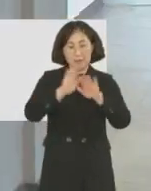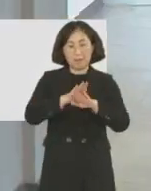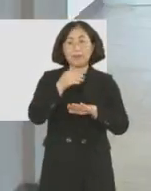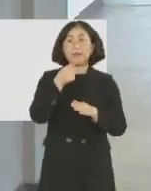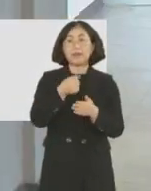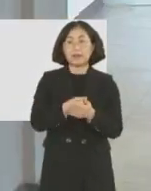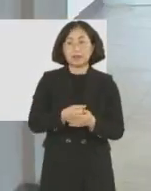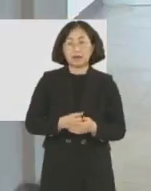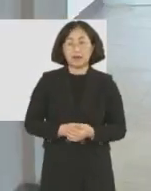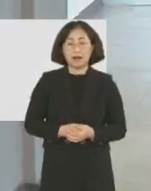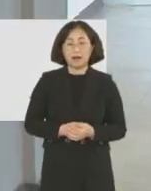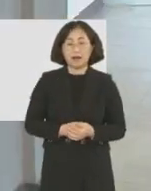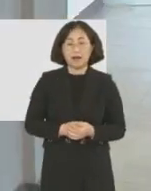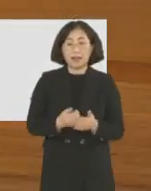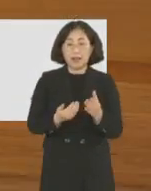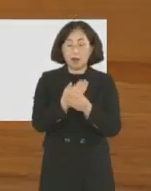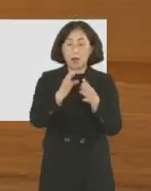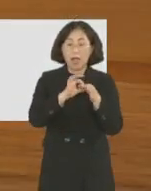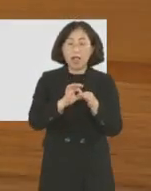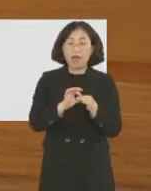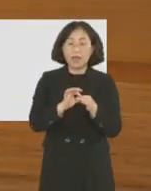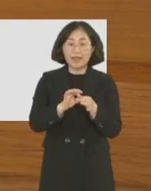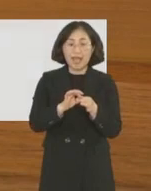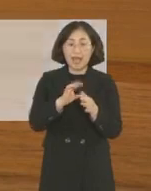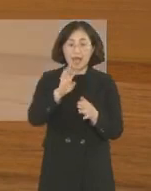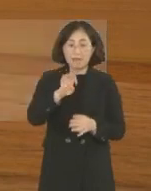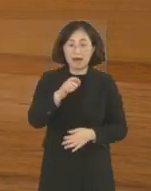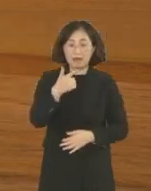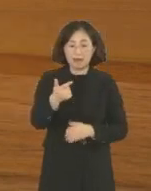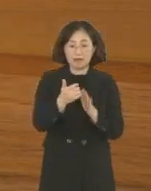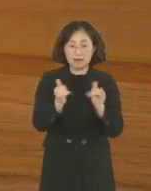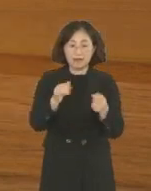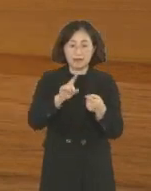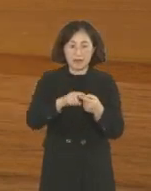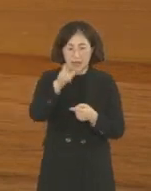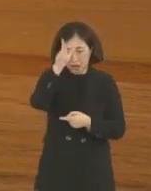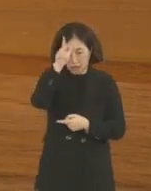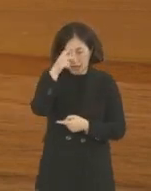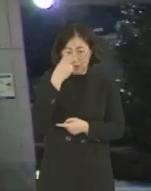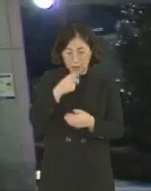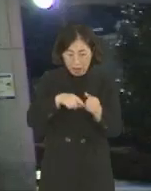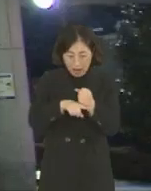전망입니다. 이 사건과 관련해 피의자 46명에 대한 경찰